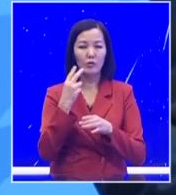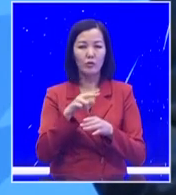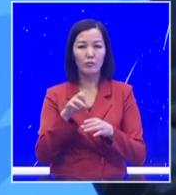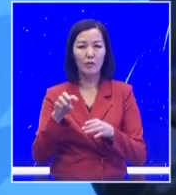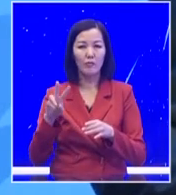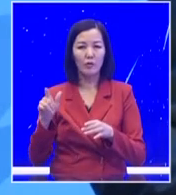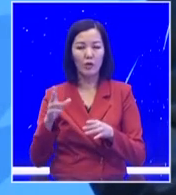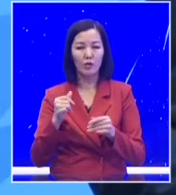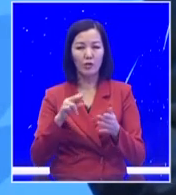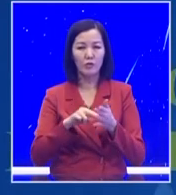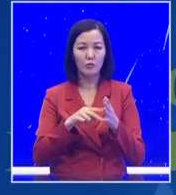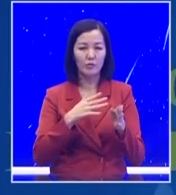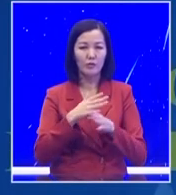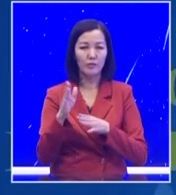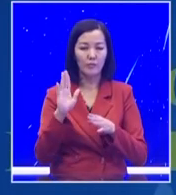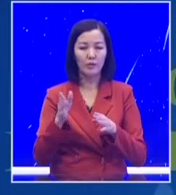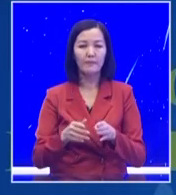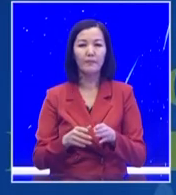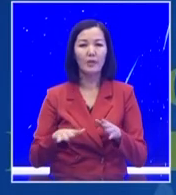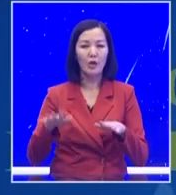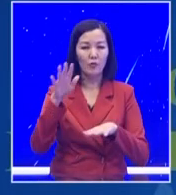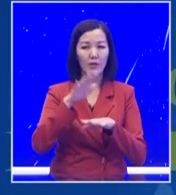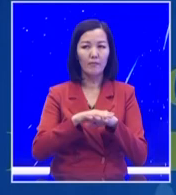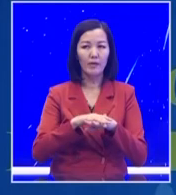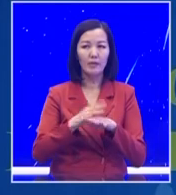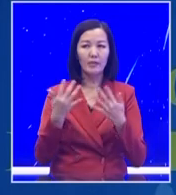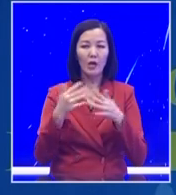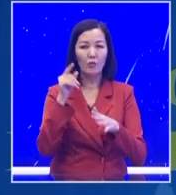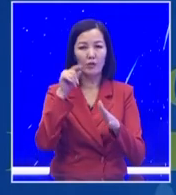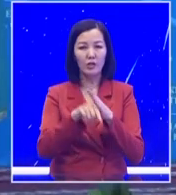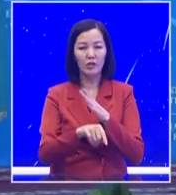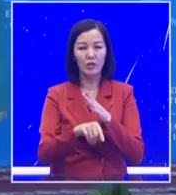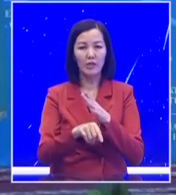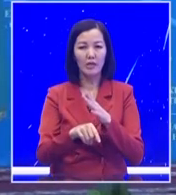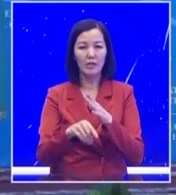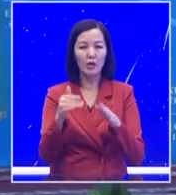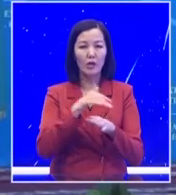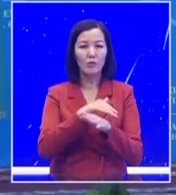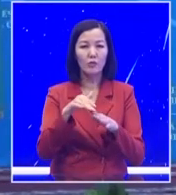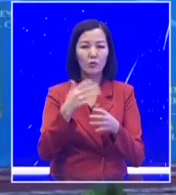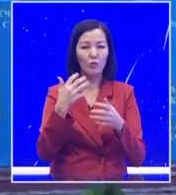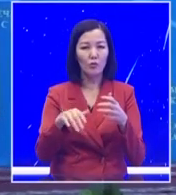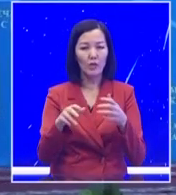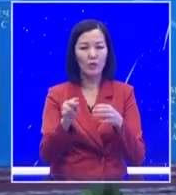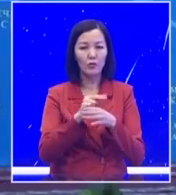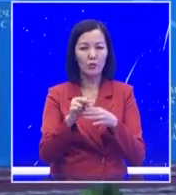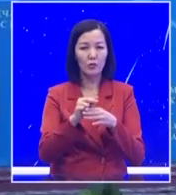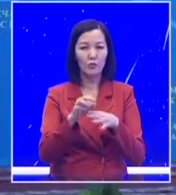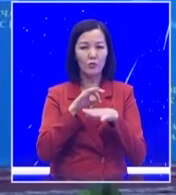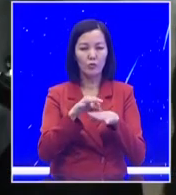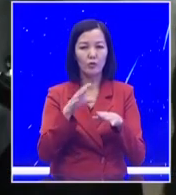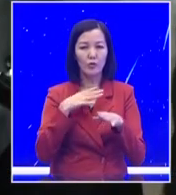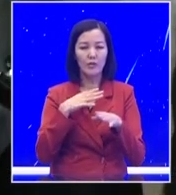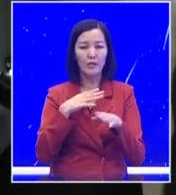теңге қарастырып отырмыз. Аудан басшысы былтыр аймақтағы ауыл іші, көше жолдарына орташа жөндеу жұмыстары қарқынды жүргізілгенін